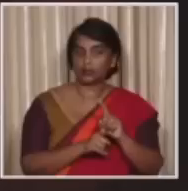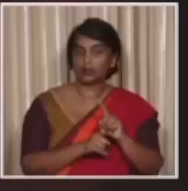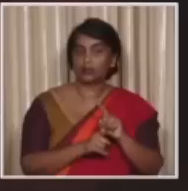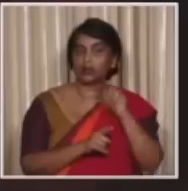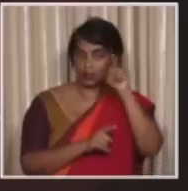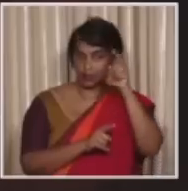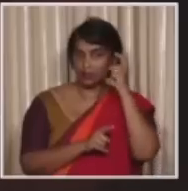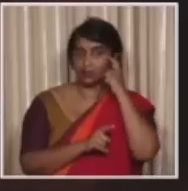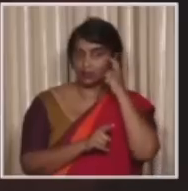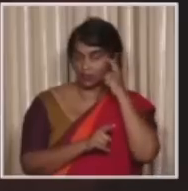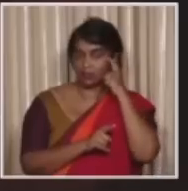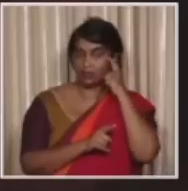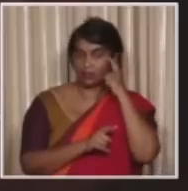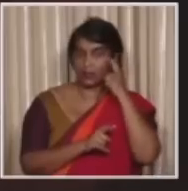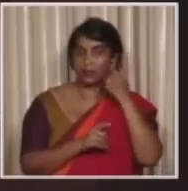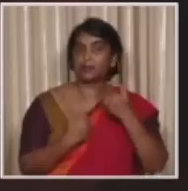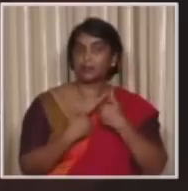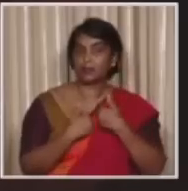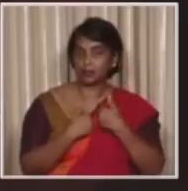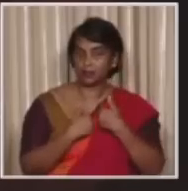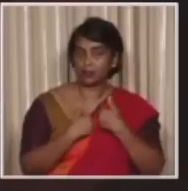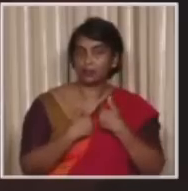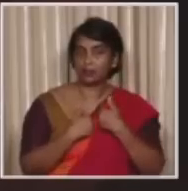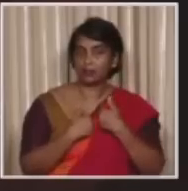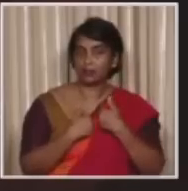ඔබතුමීට මතක ඇති මට